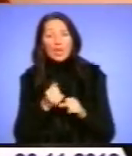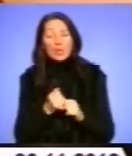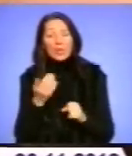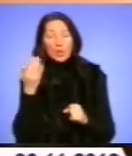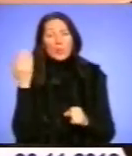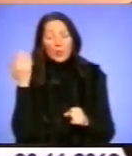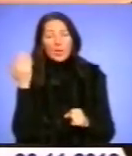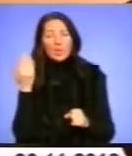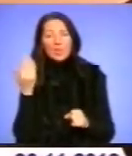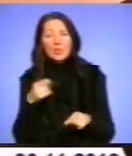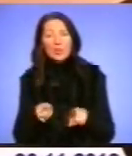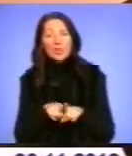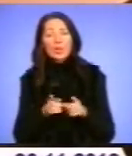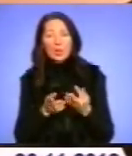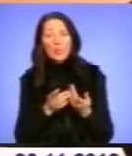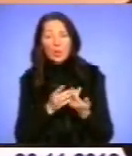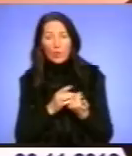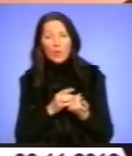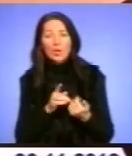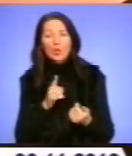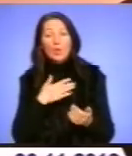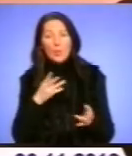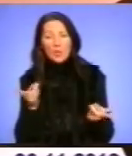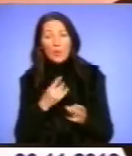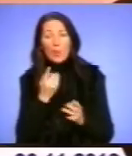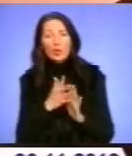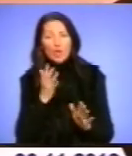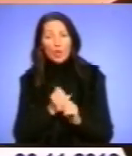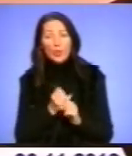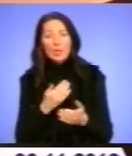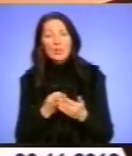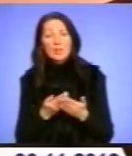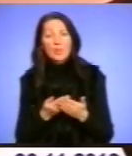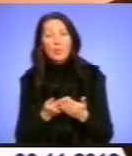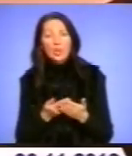попередні заходи, що нам треба в першу чергу робити, це приблизно 4